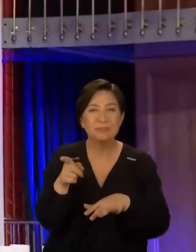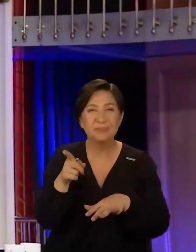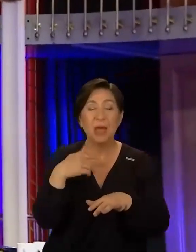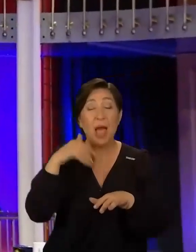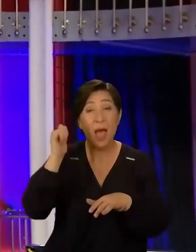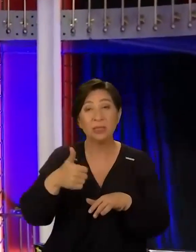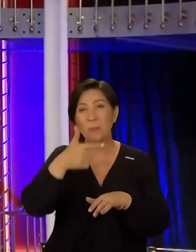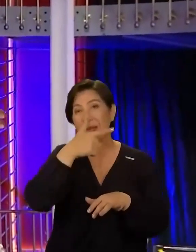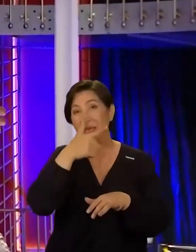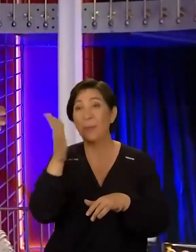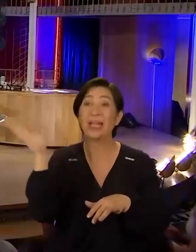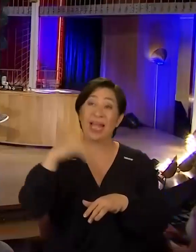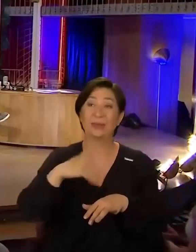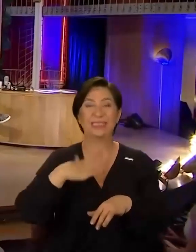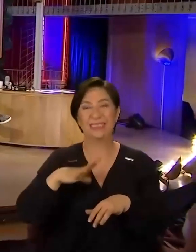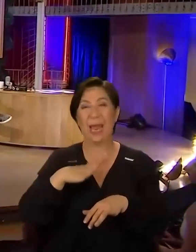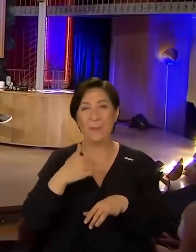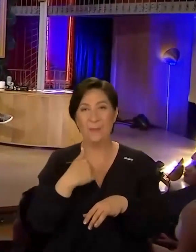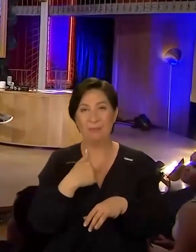her perşembe çağırmak isterim bana.